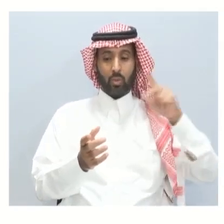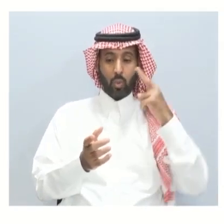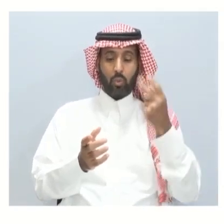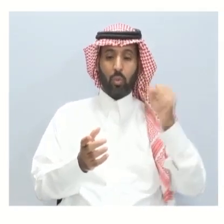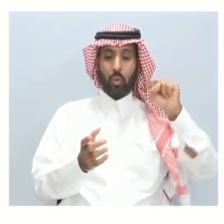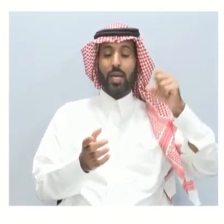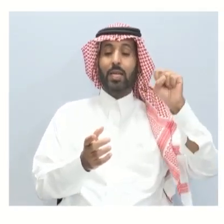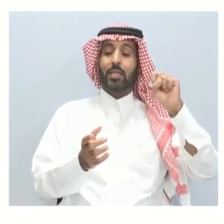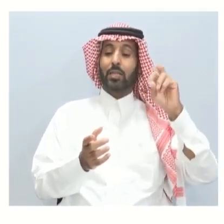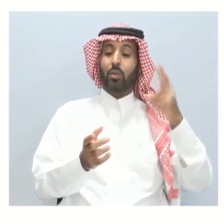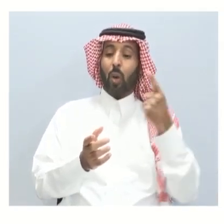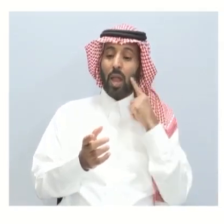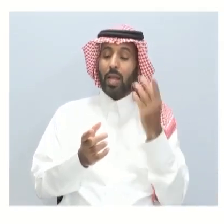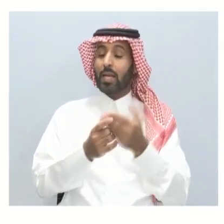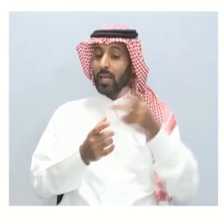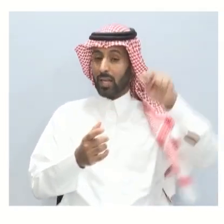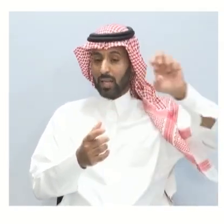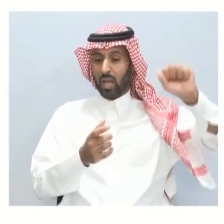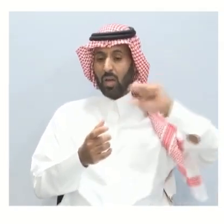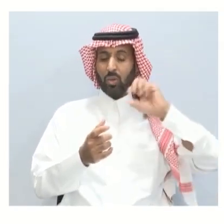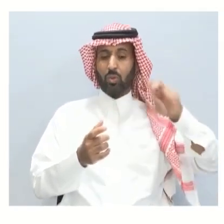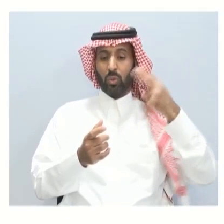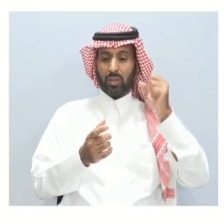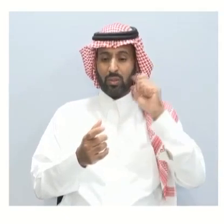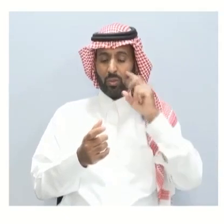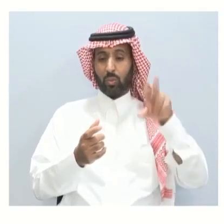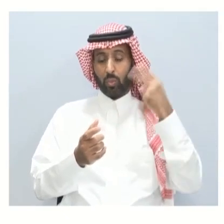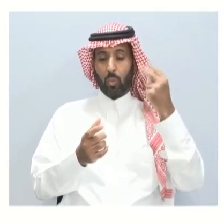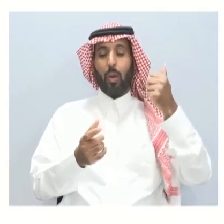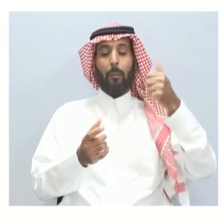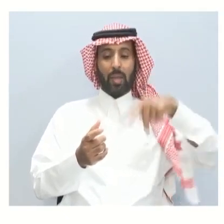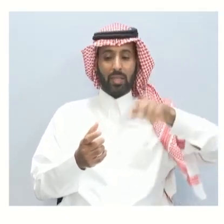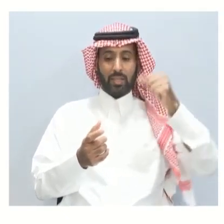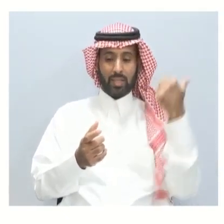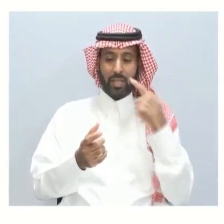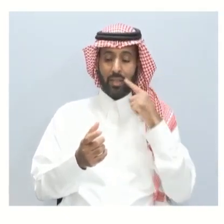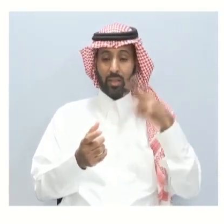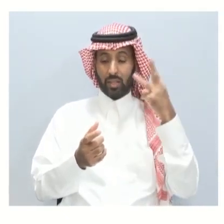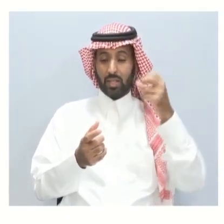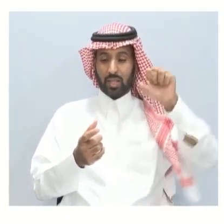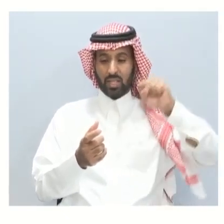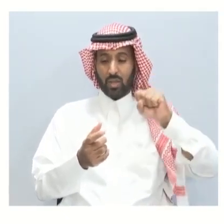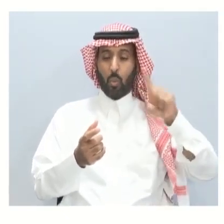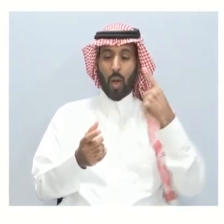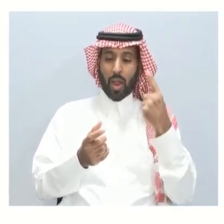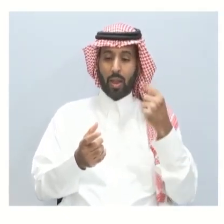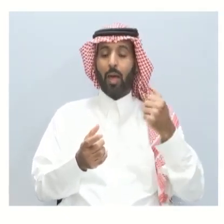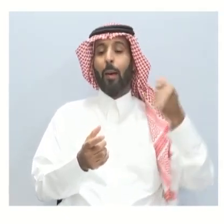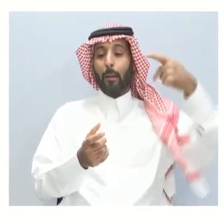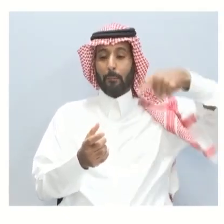1 الصوديوم وين استوت واستوتو 3 اس 1 والبوتاسيوم